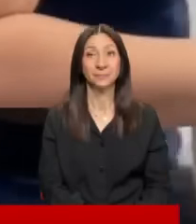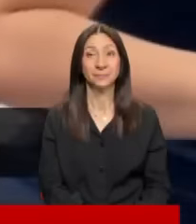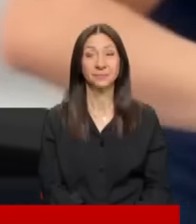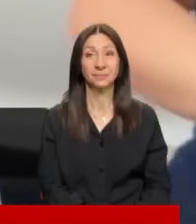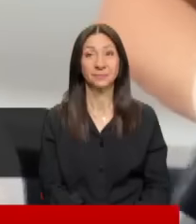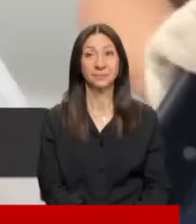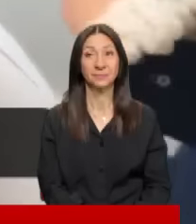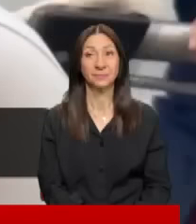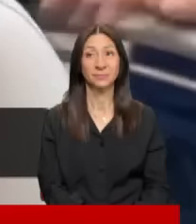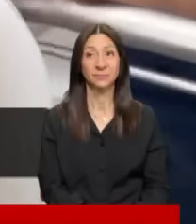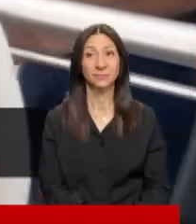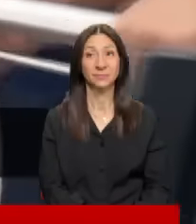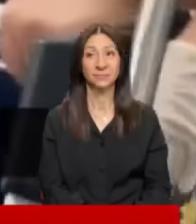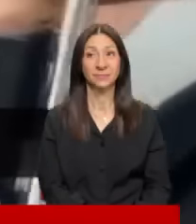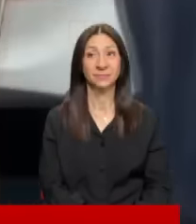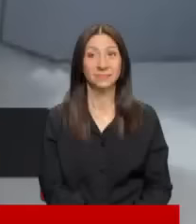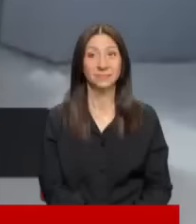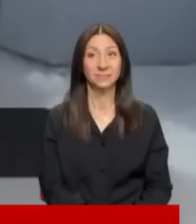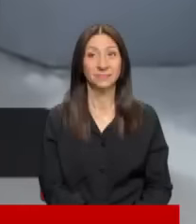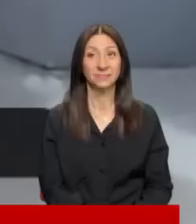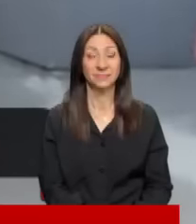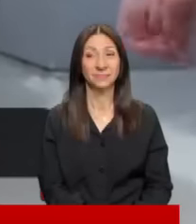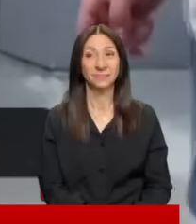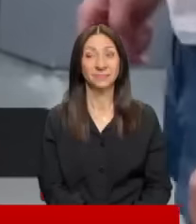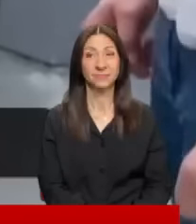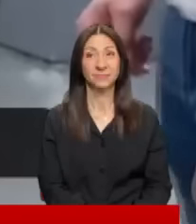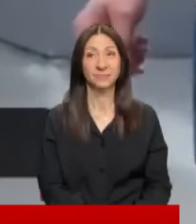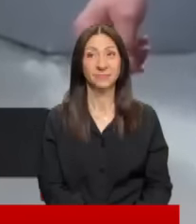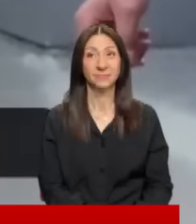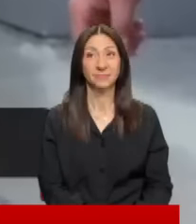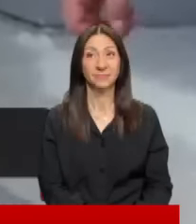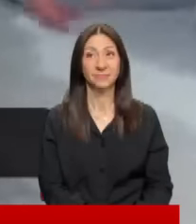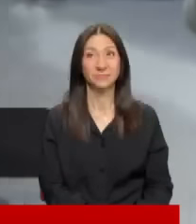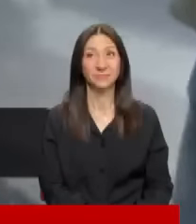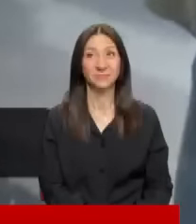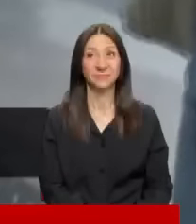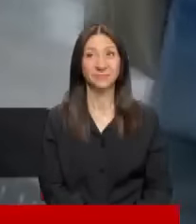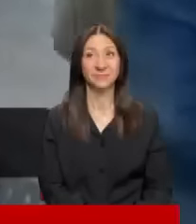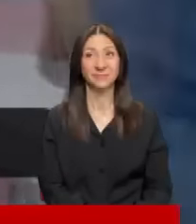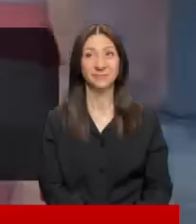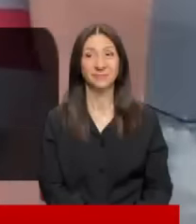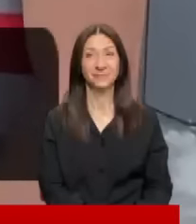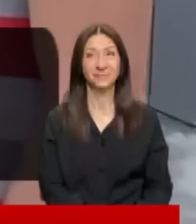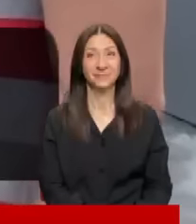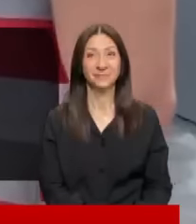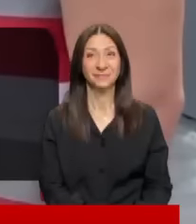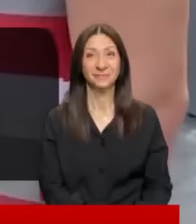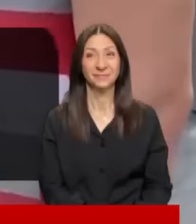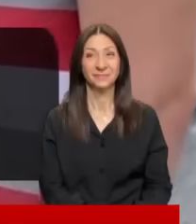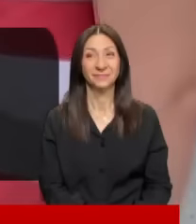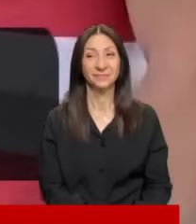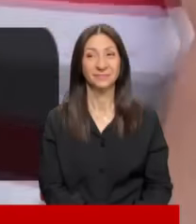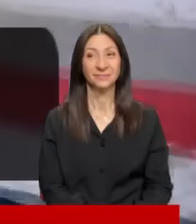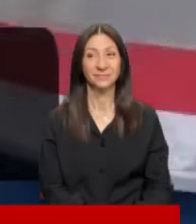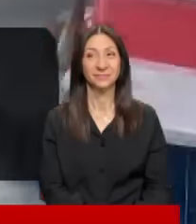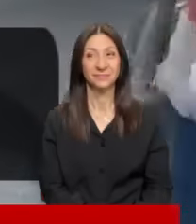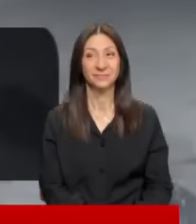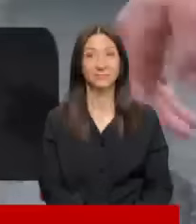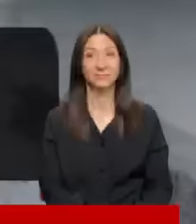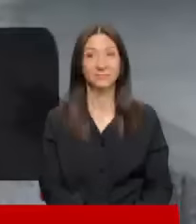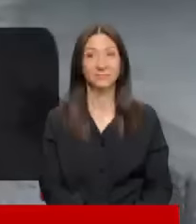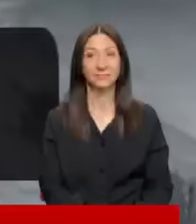Bana keserken boynuzunu vurdu dedim. İşi profesyonellere bırakın hocam. Ben 82'den beri kurban